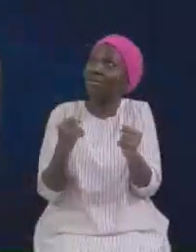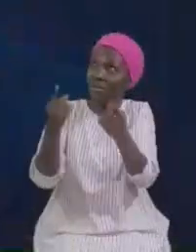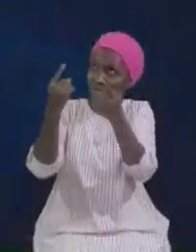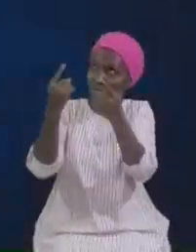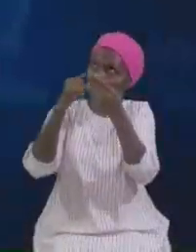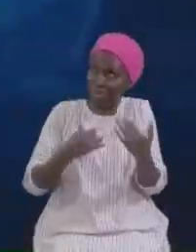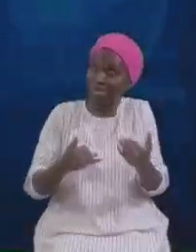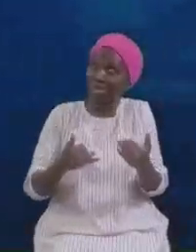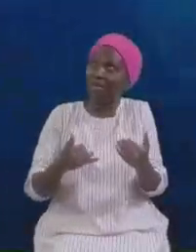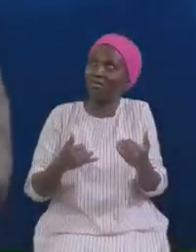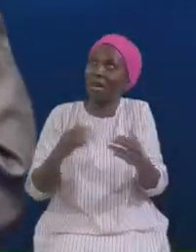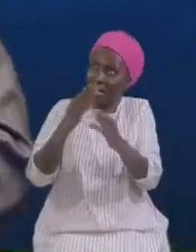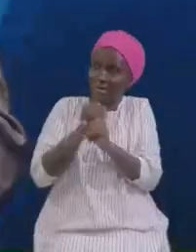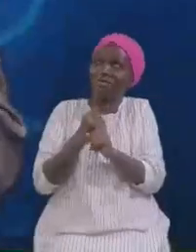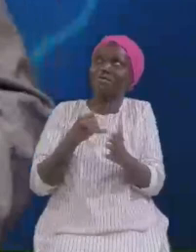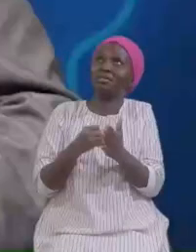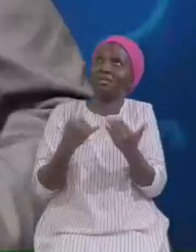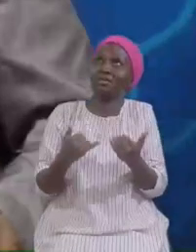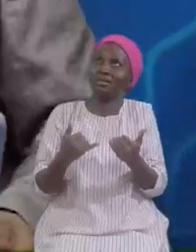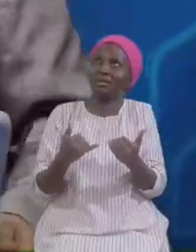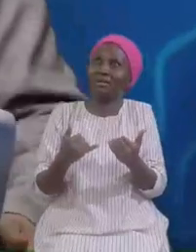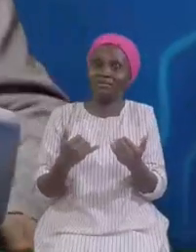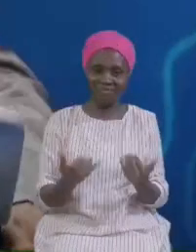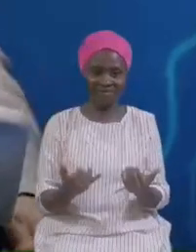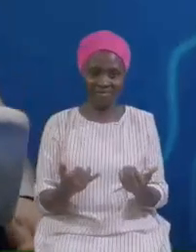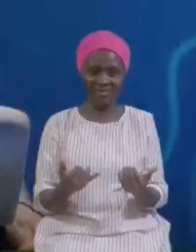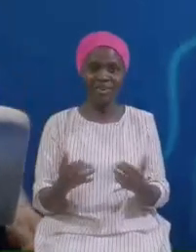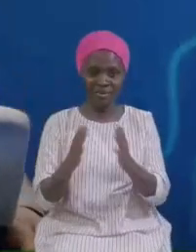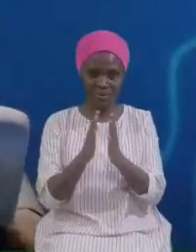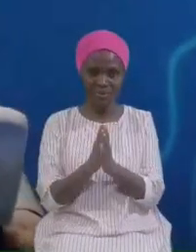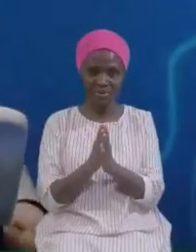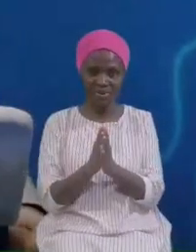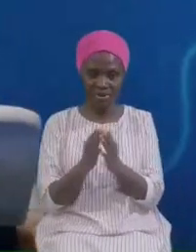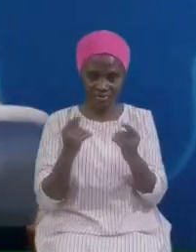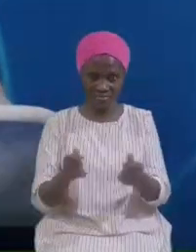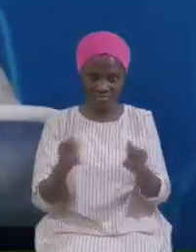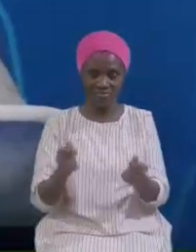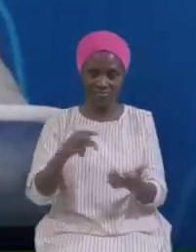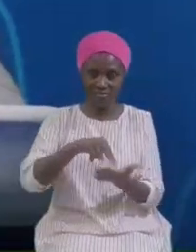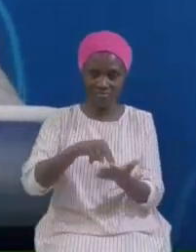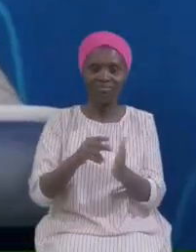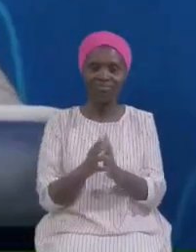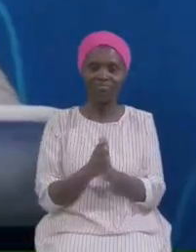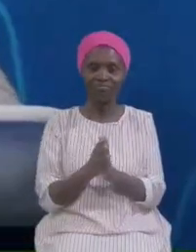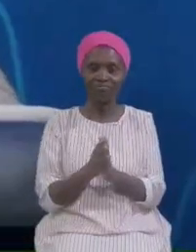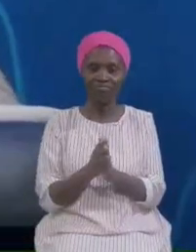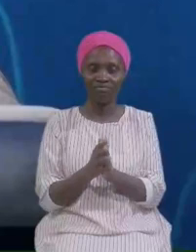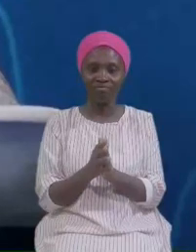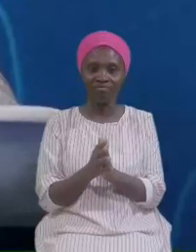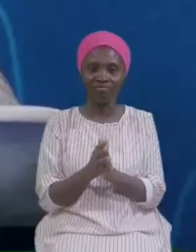me parvient aujourd'hui. Nous allons prier. Prions alors, lève-toi rapidement.